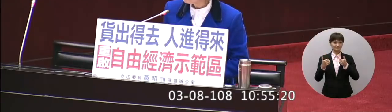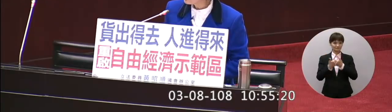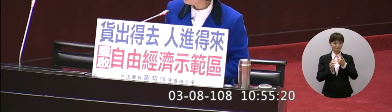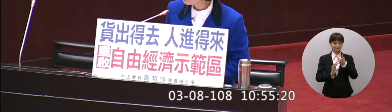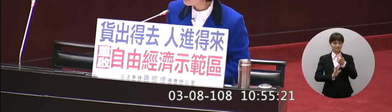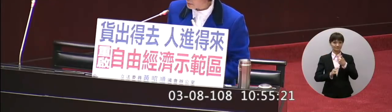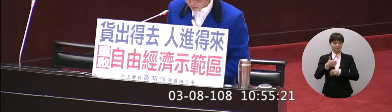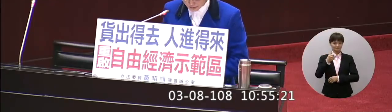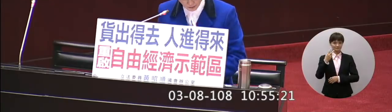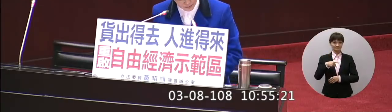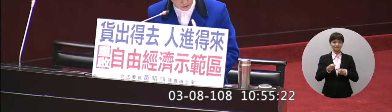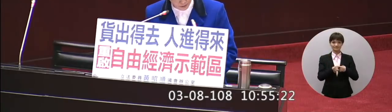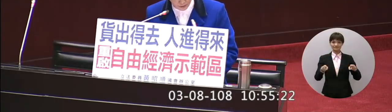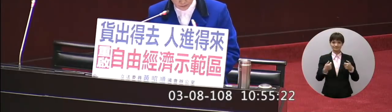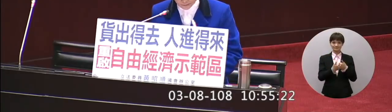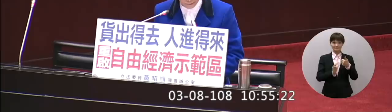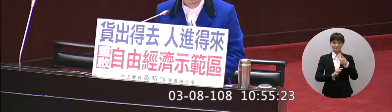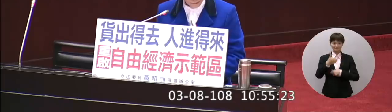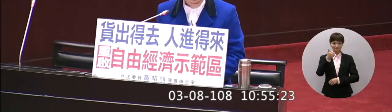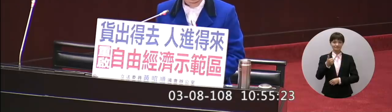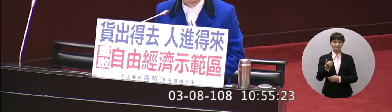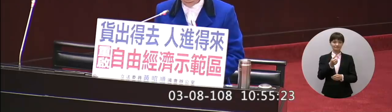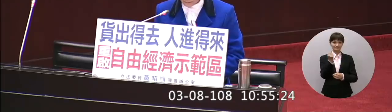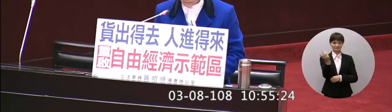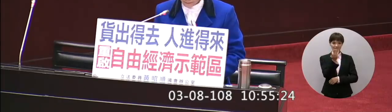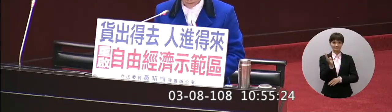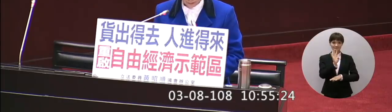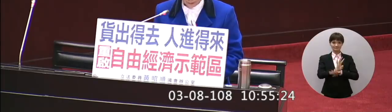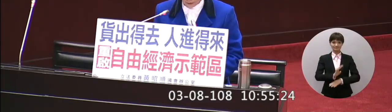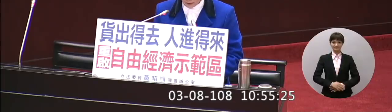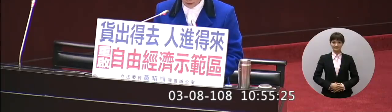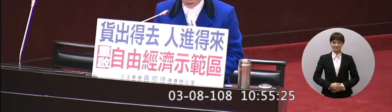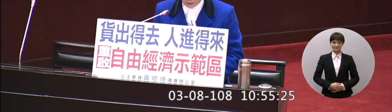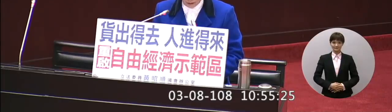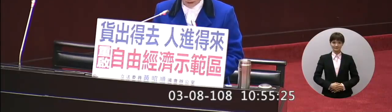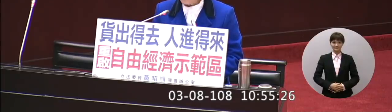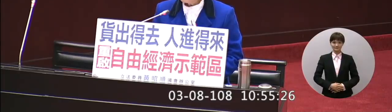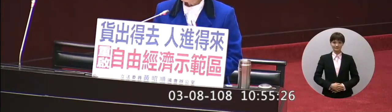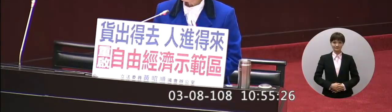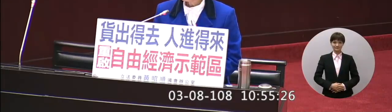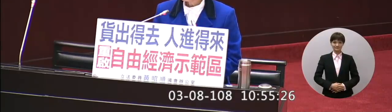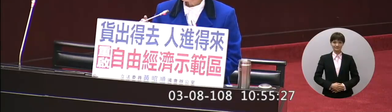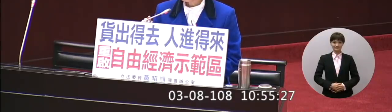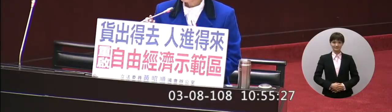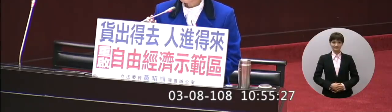以及公平会的主委，请他们上来。 我们请四位部会首长。